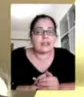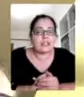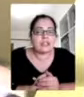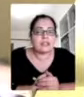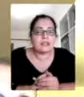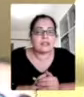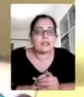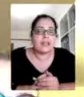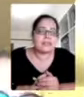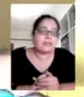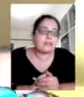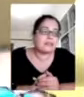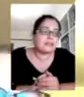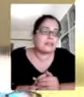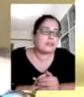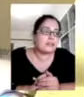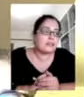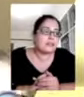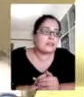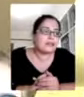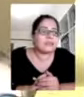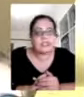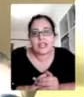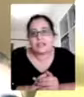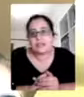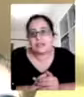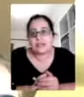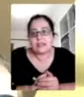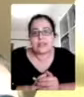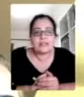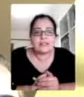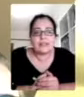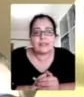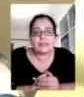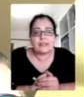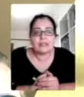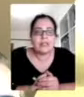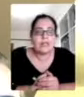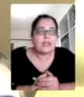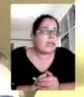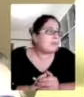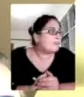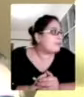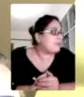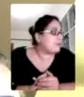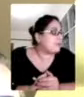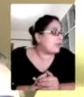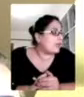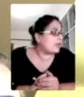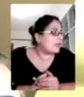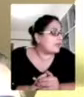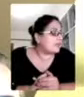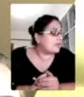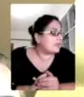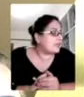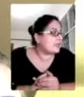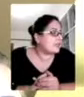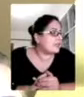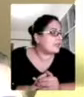denk gelmiştir. Bazı lüleler sıcak verebilir, bazıları vermeyebilir. Benim şu ana